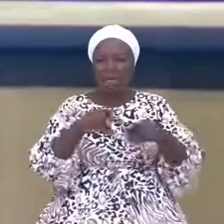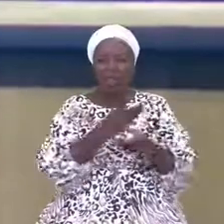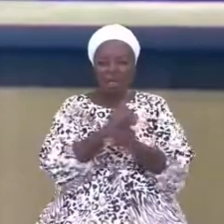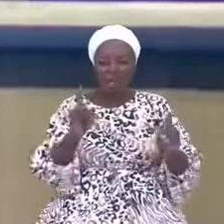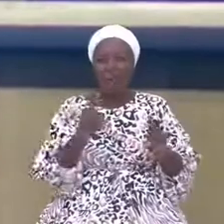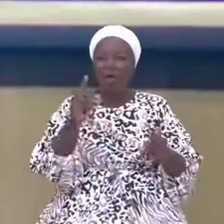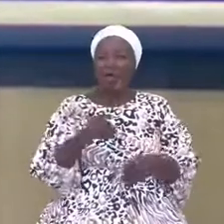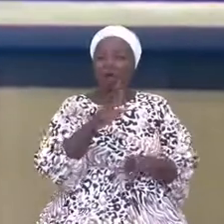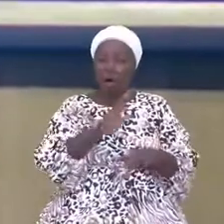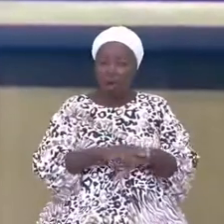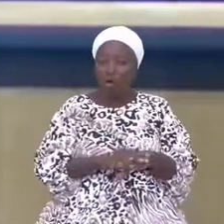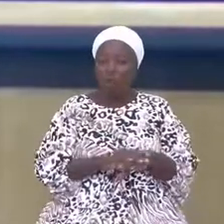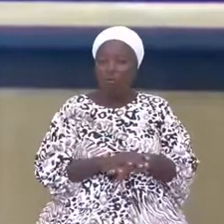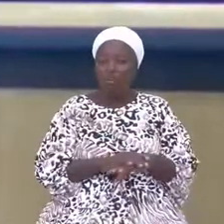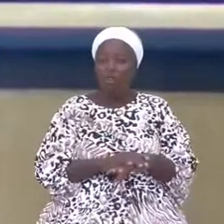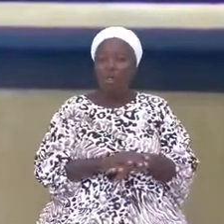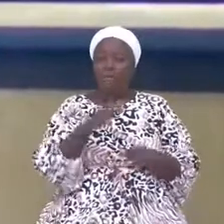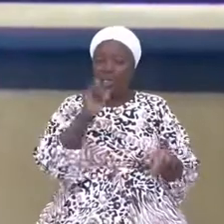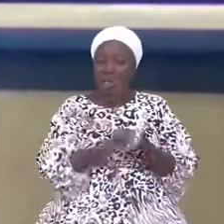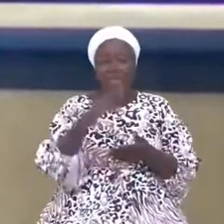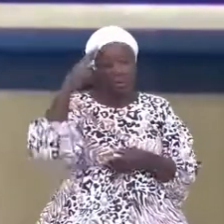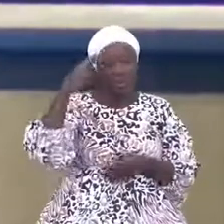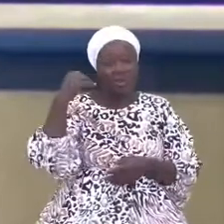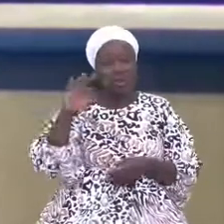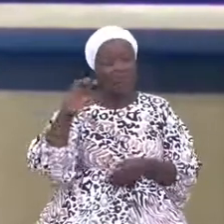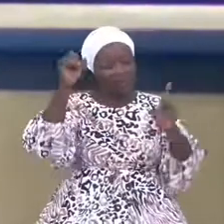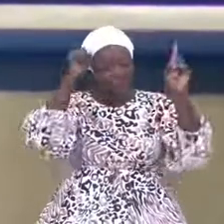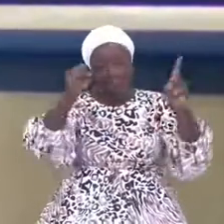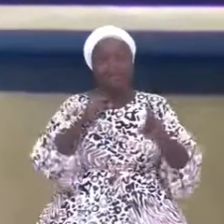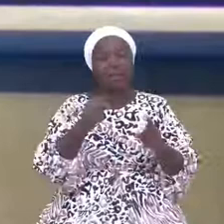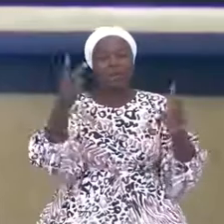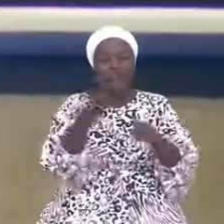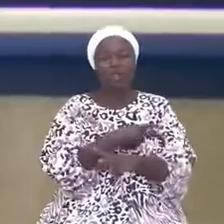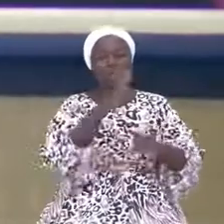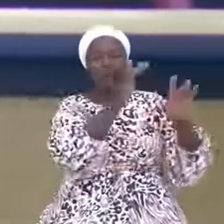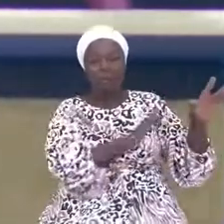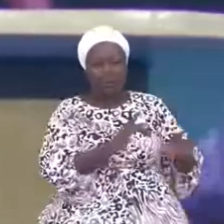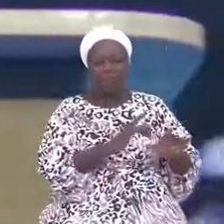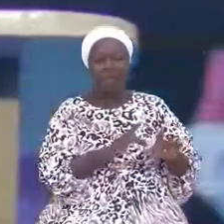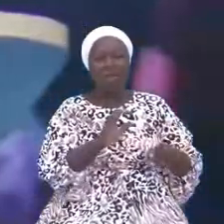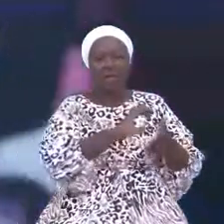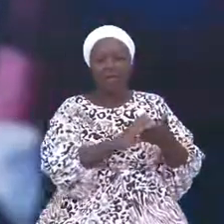pour te donner la guérison, pour te donner la délivrance sur la base de sa miséricorde